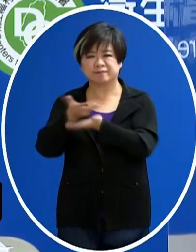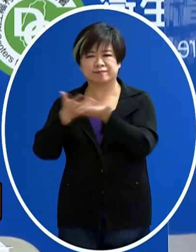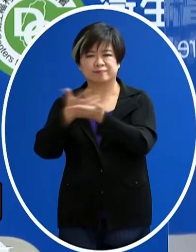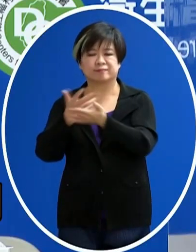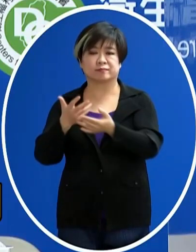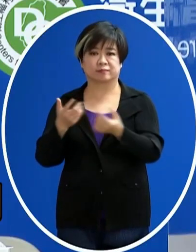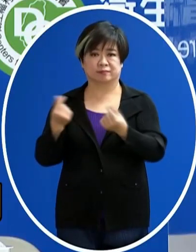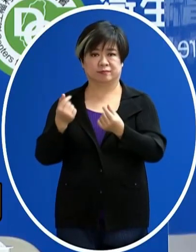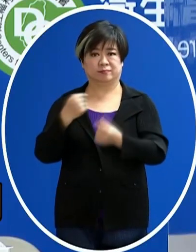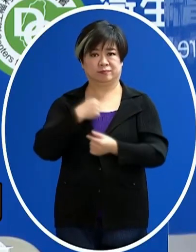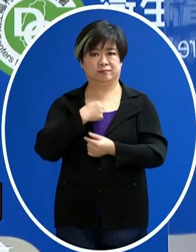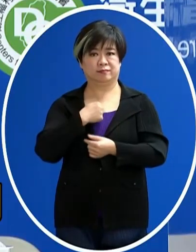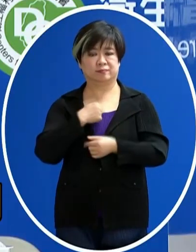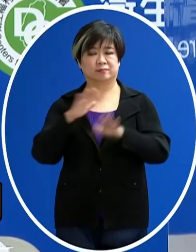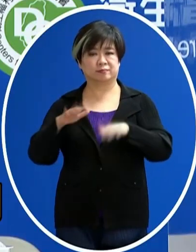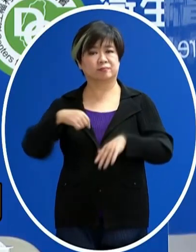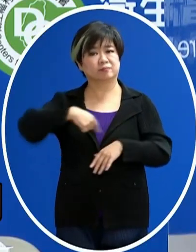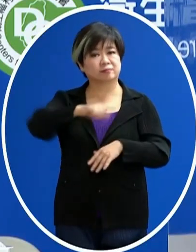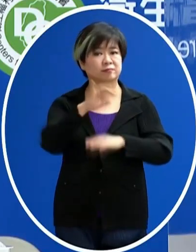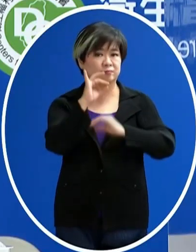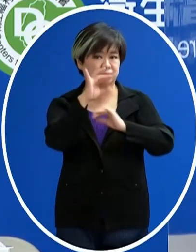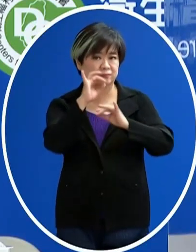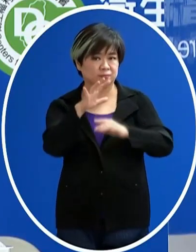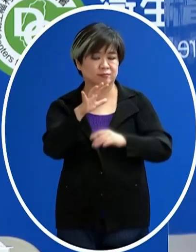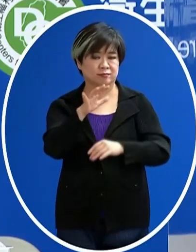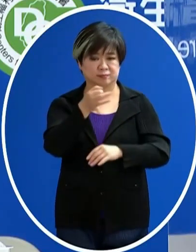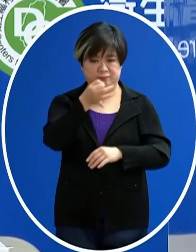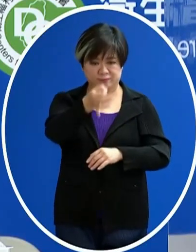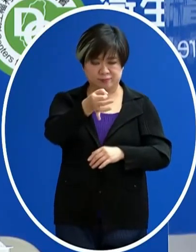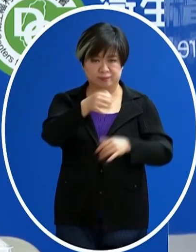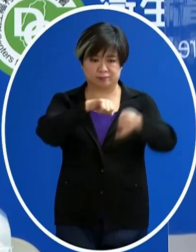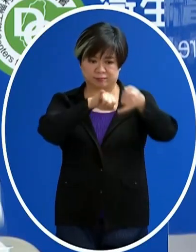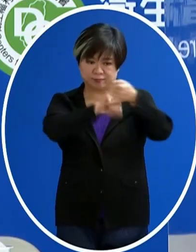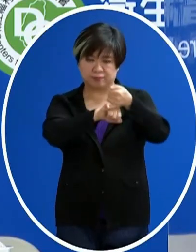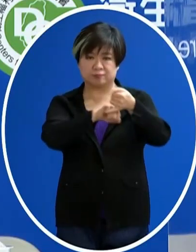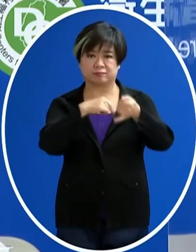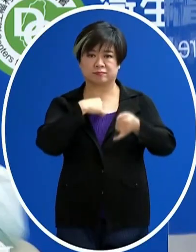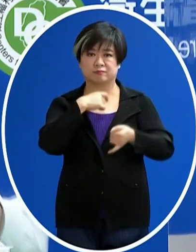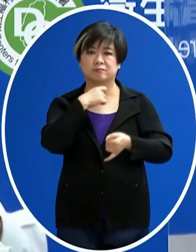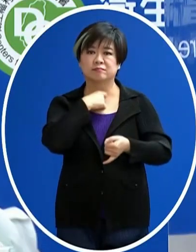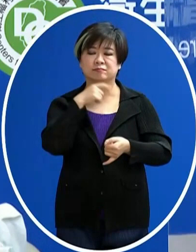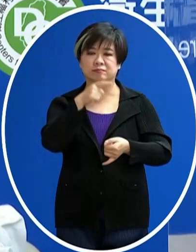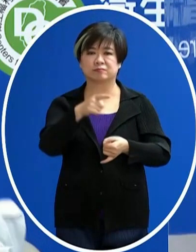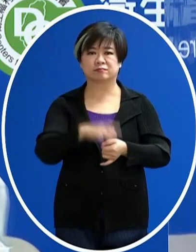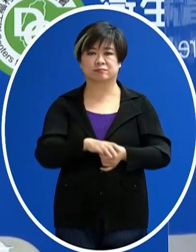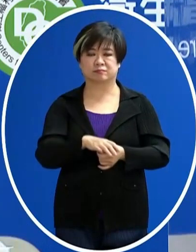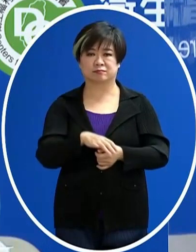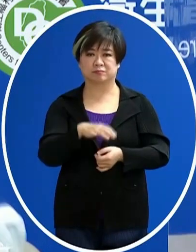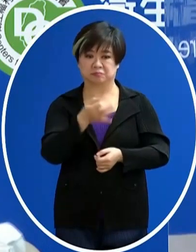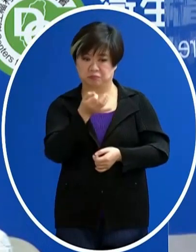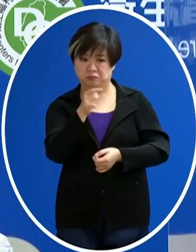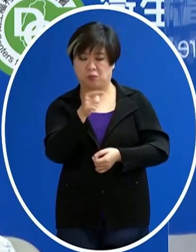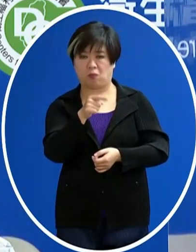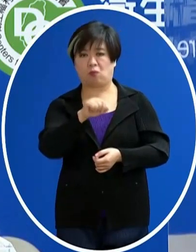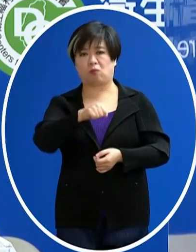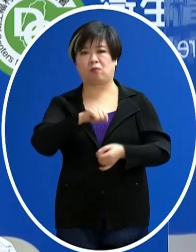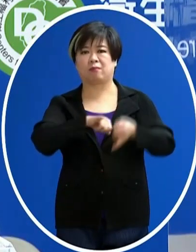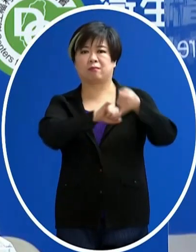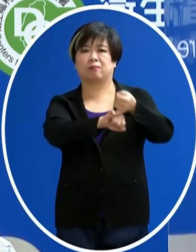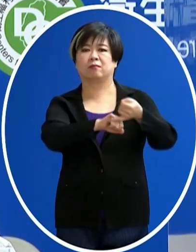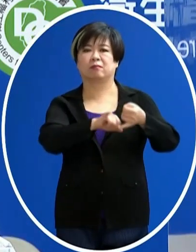像我今天去百货公司买一个东西嘛，那我要他的标价这样子，哎，我要买就跟他买